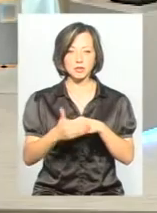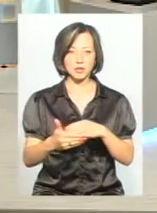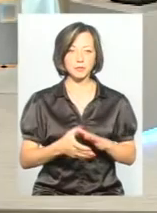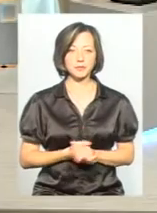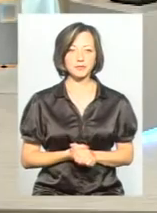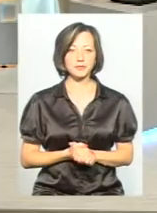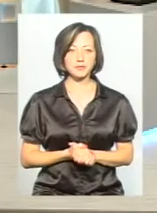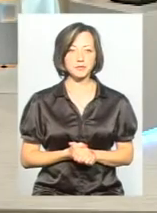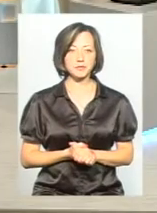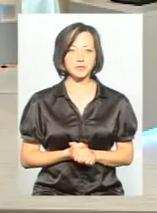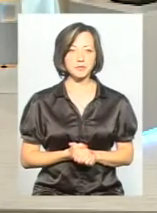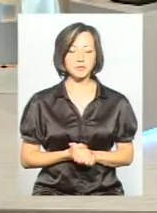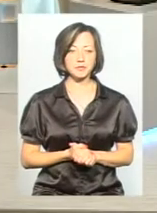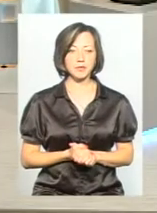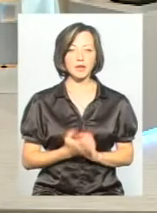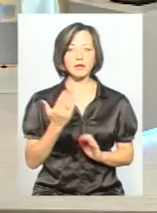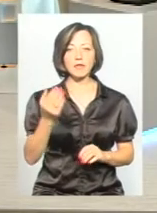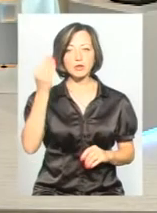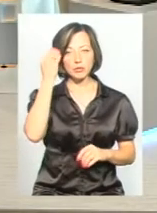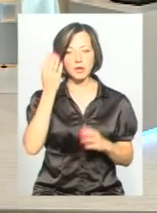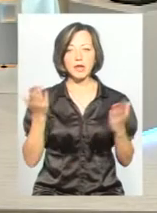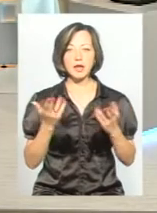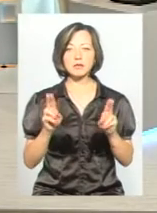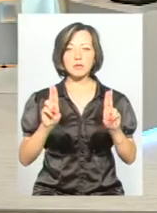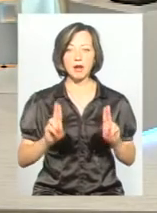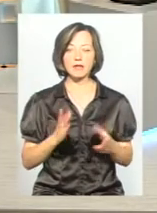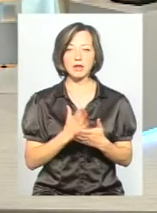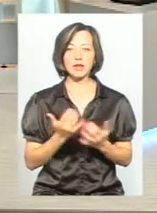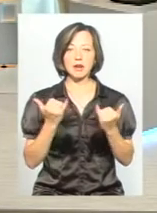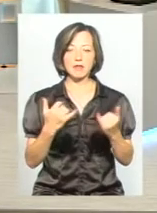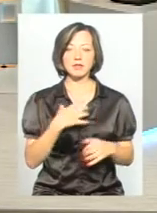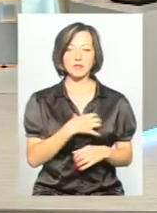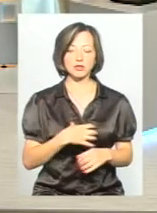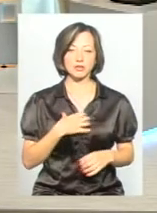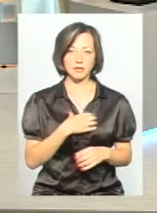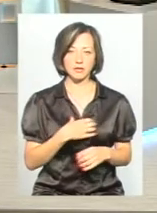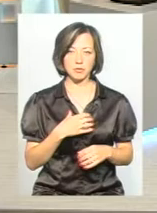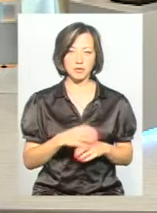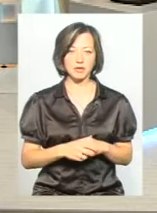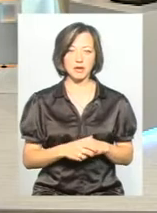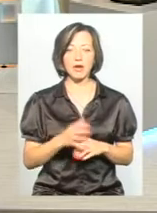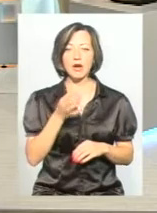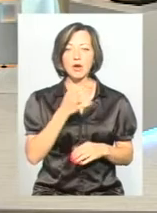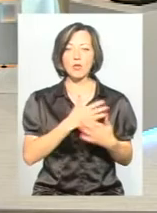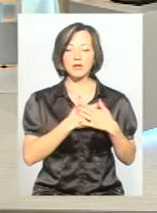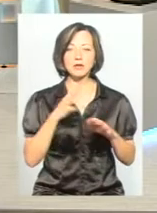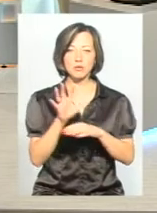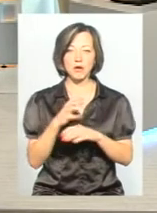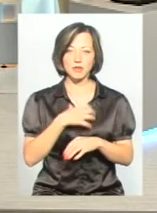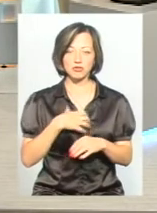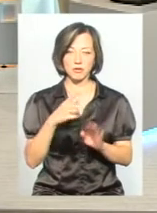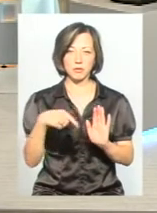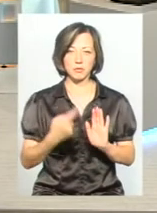пізніше. Прошу, пане Вікторе, на вашу думку, які із правил є для вас як кінолога і любителя собак дуже